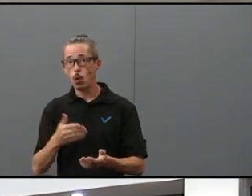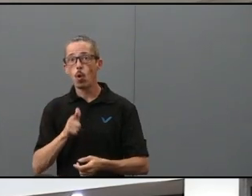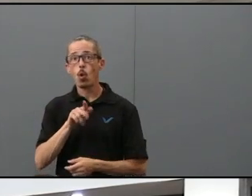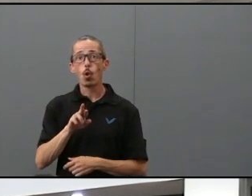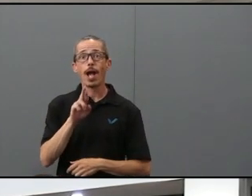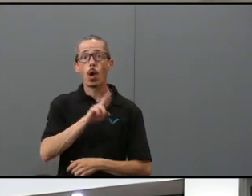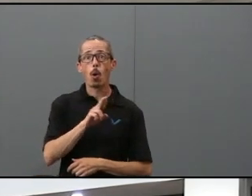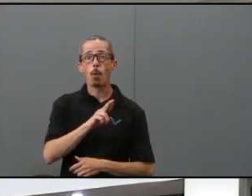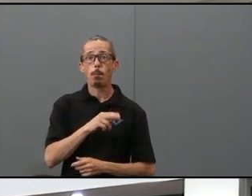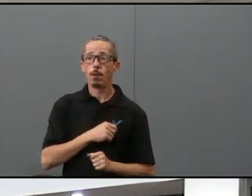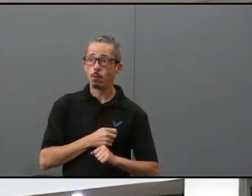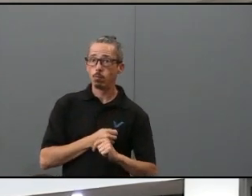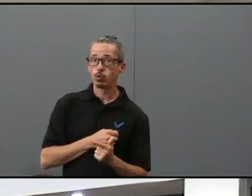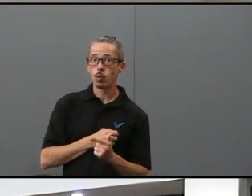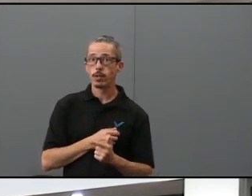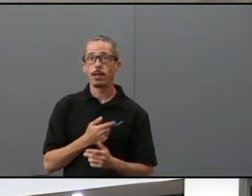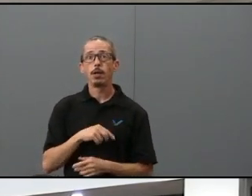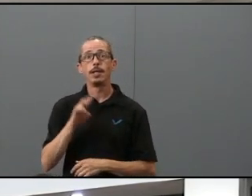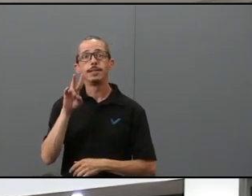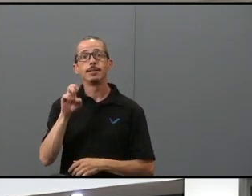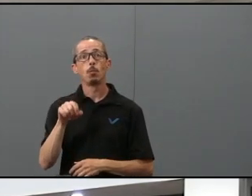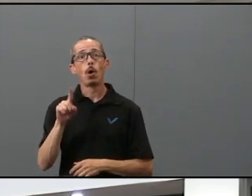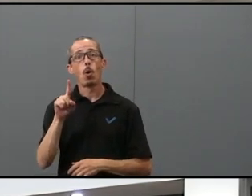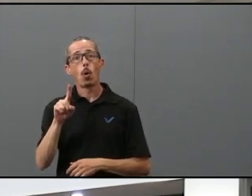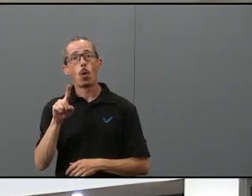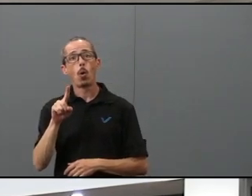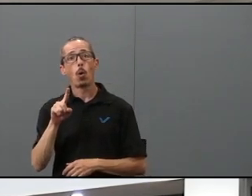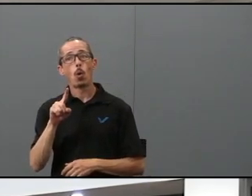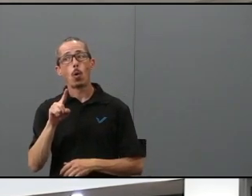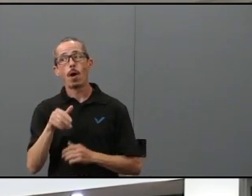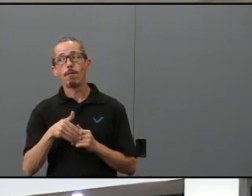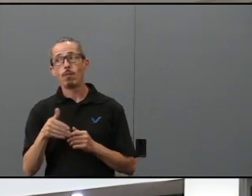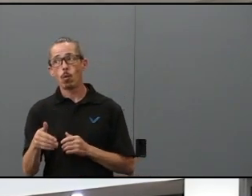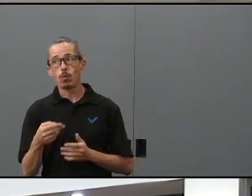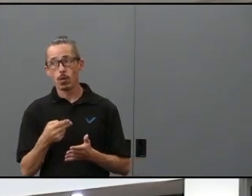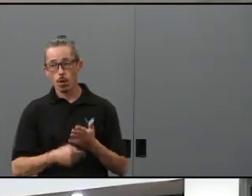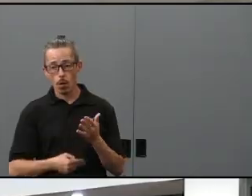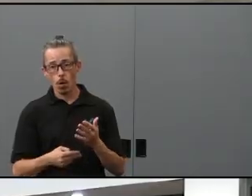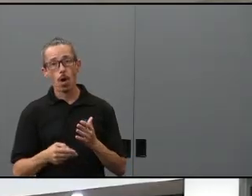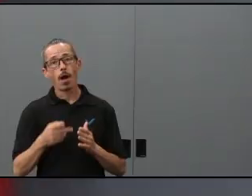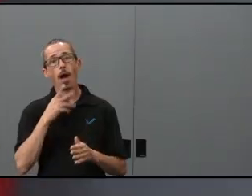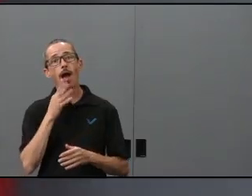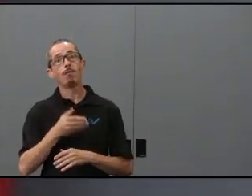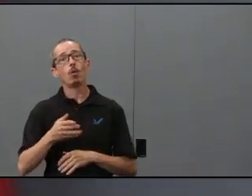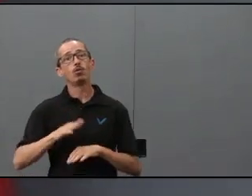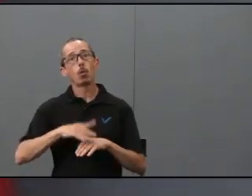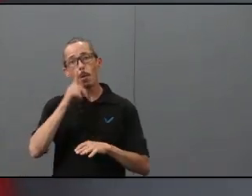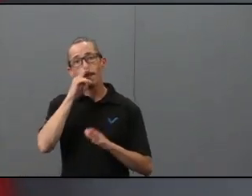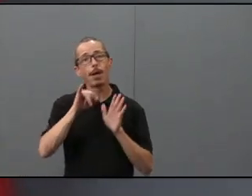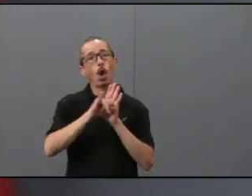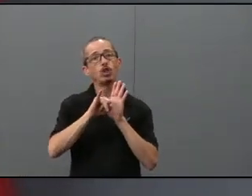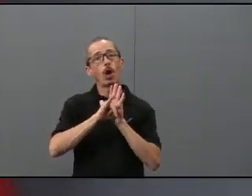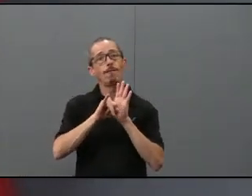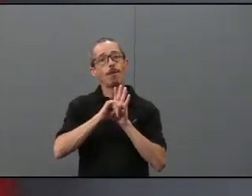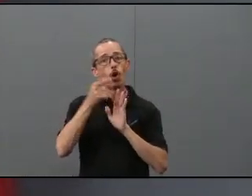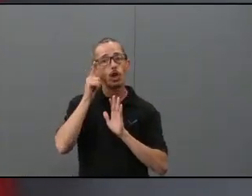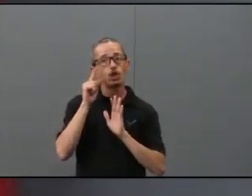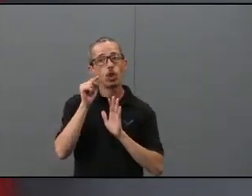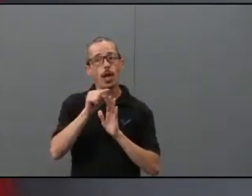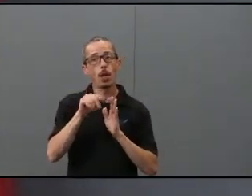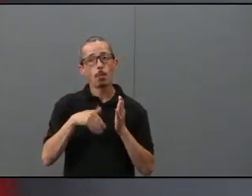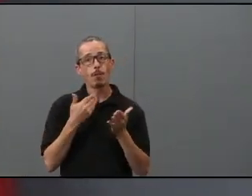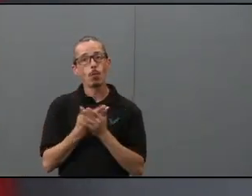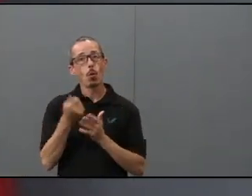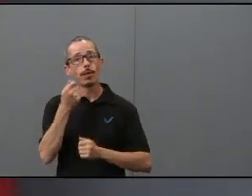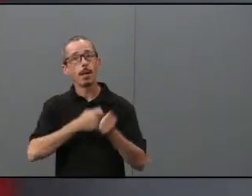réom j'appuie merci on tombe à 7.1 avenant au contrat Microsoft 365 proposé appuyer résolu d'approuver